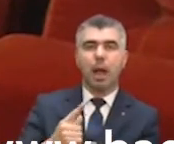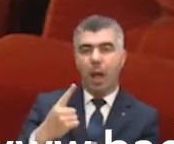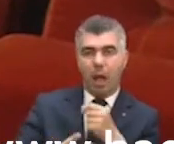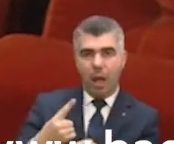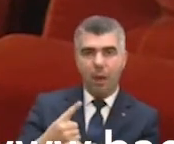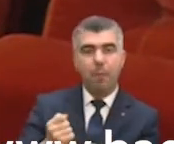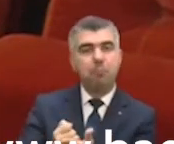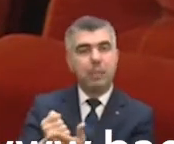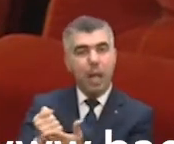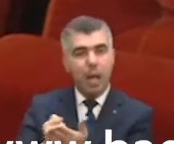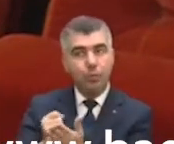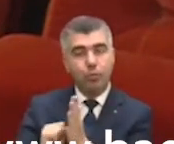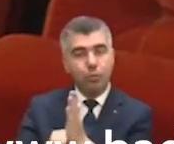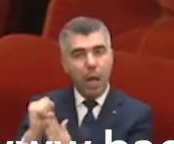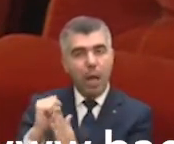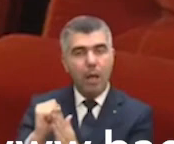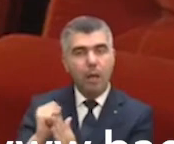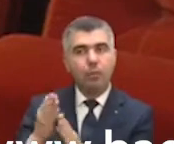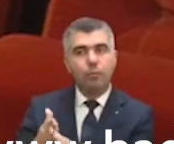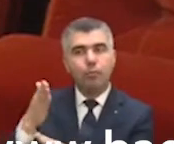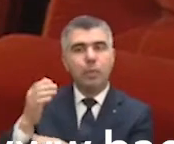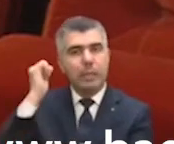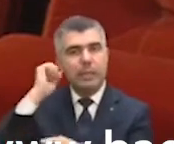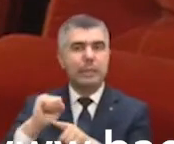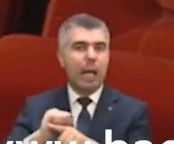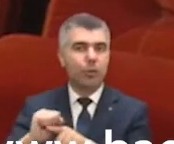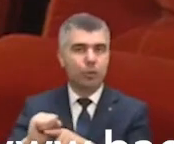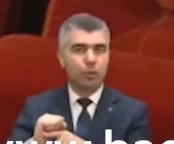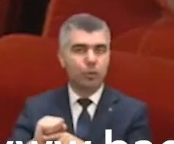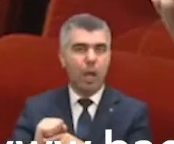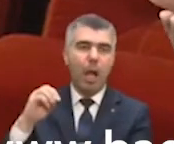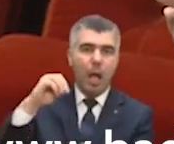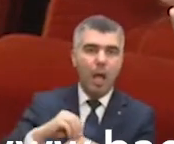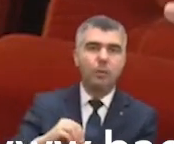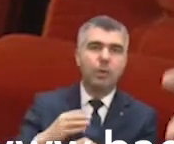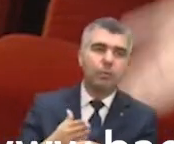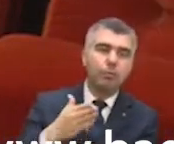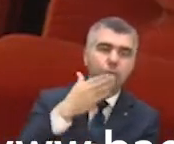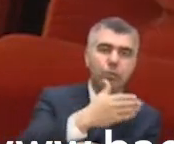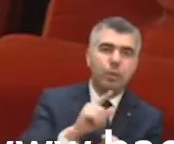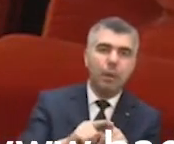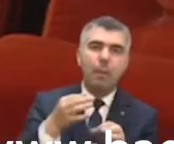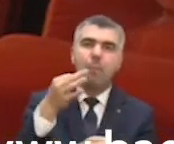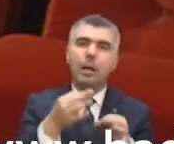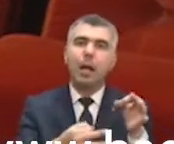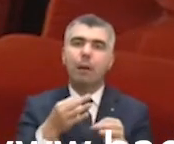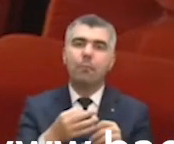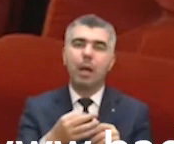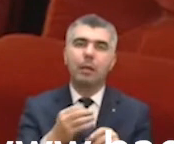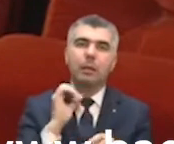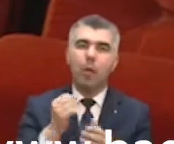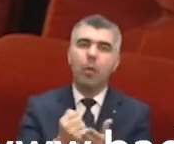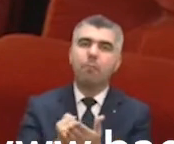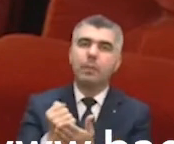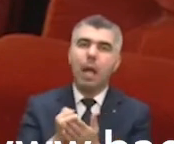سنة، خصو ينجح في الامتحان باش يمشي يدير التدريب ويرجع يمشي يدير واحد التكوين آخر في المؤسسات العمومية ويرجع ويدوز